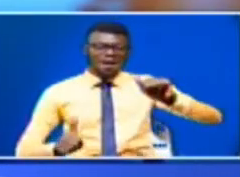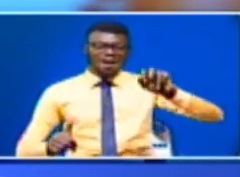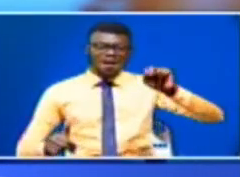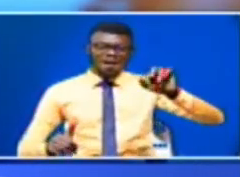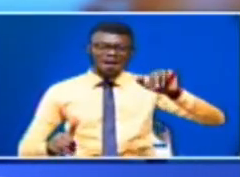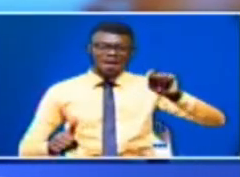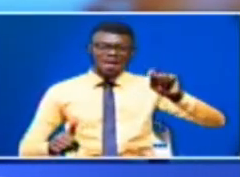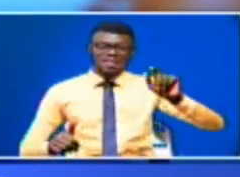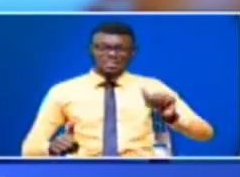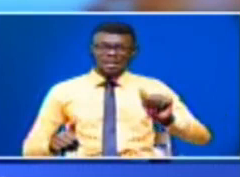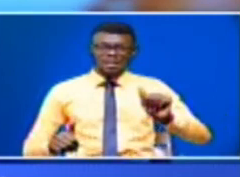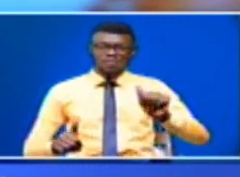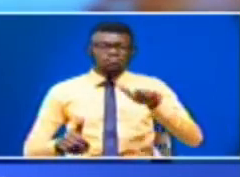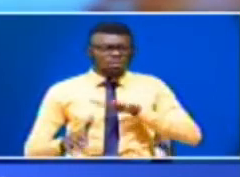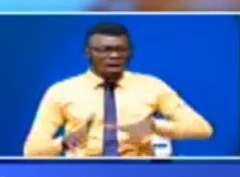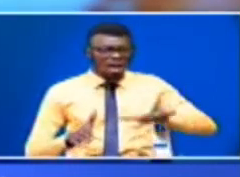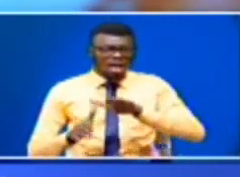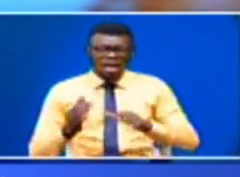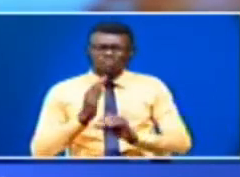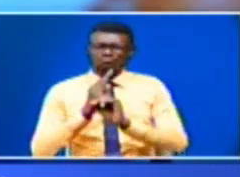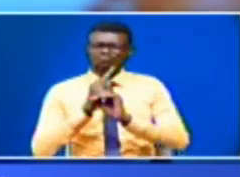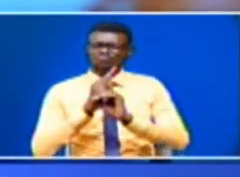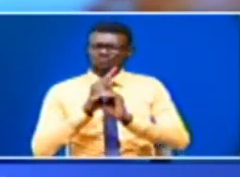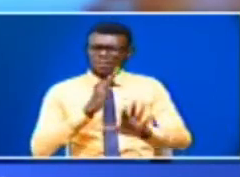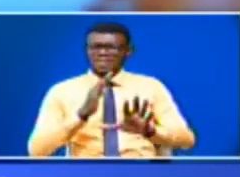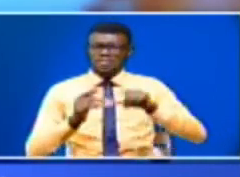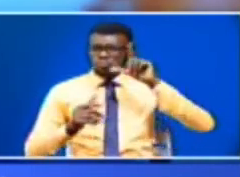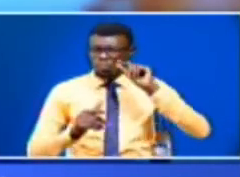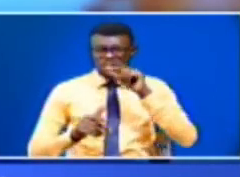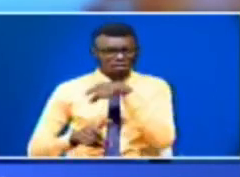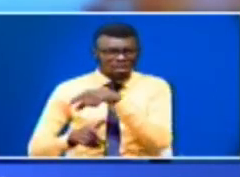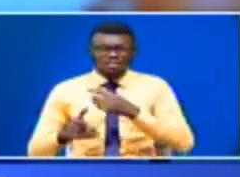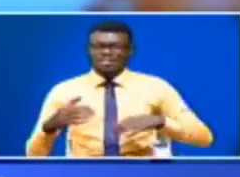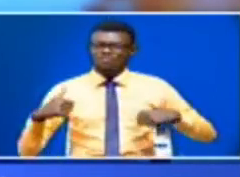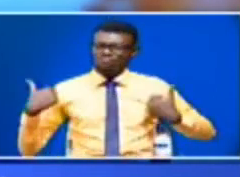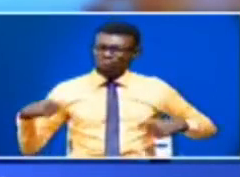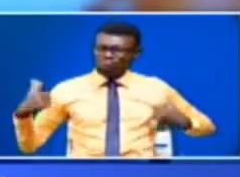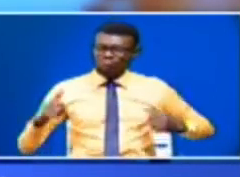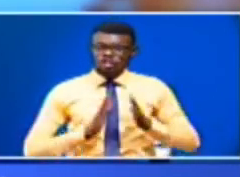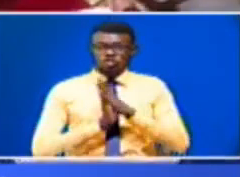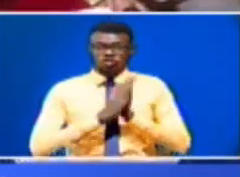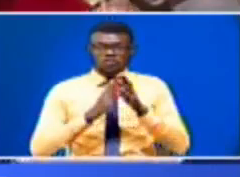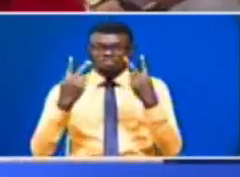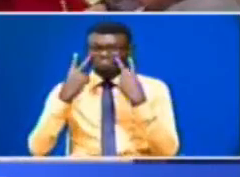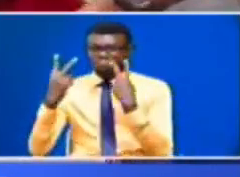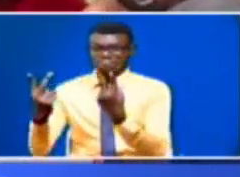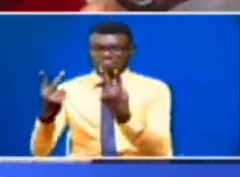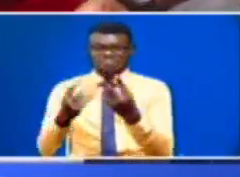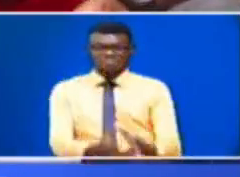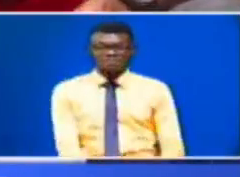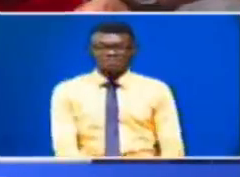katika eneo maarufu la Mapembeni akitumbuiza na kutuandalia taarifa ifuatayo.